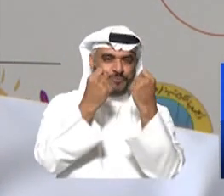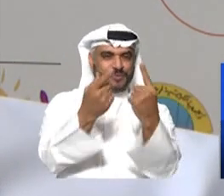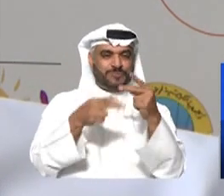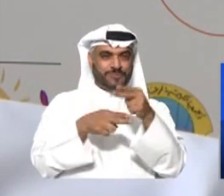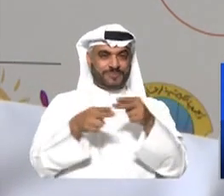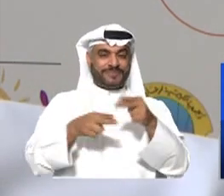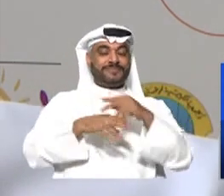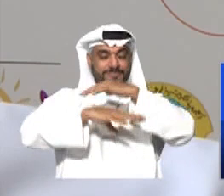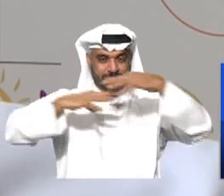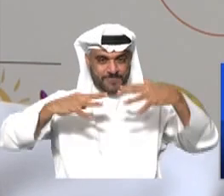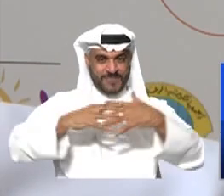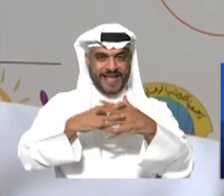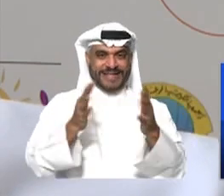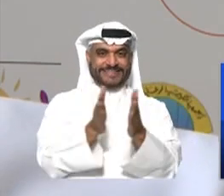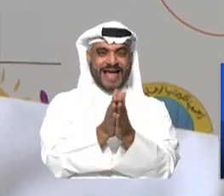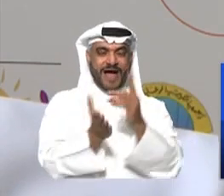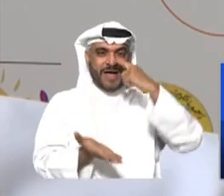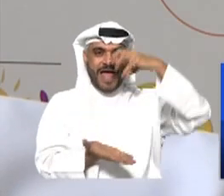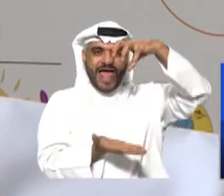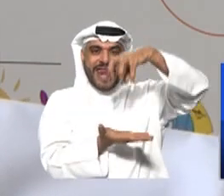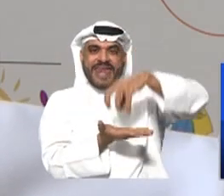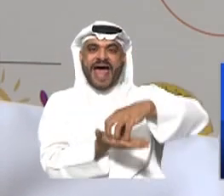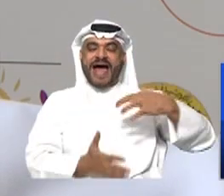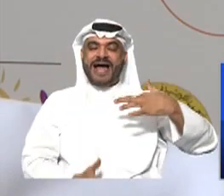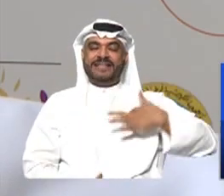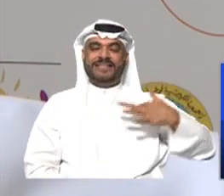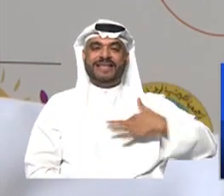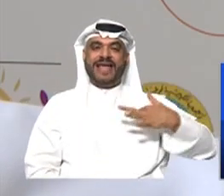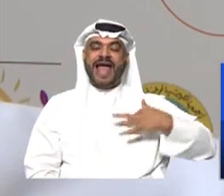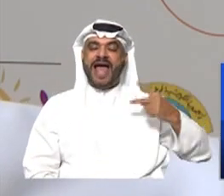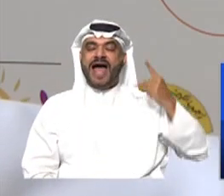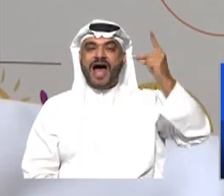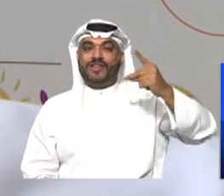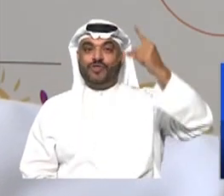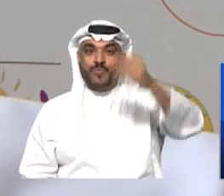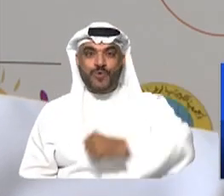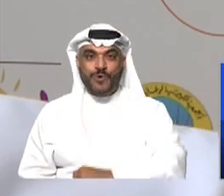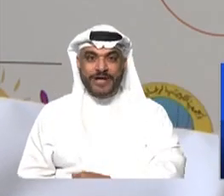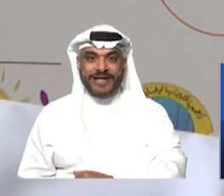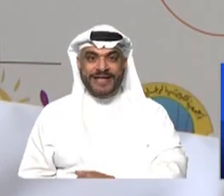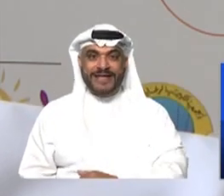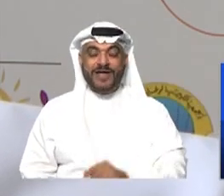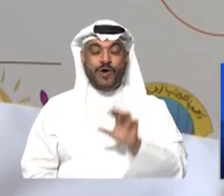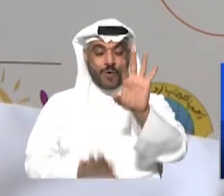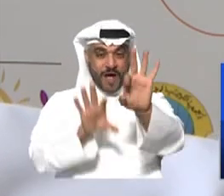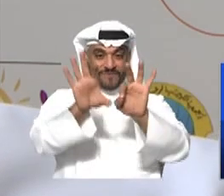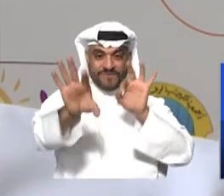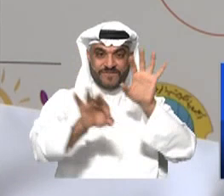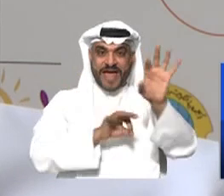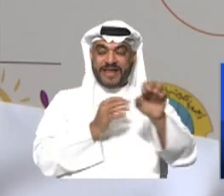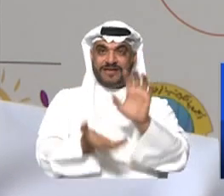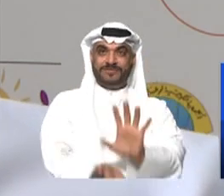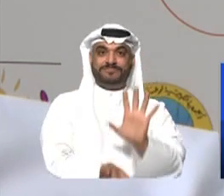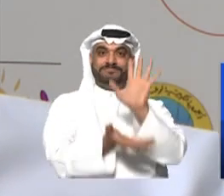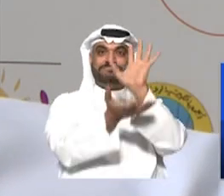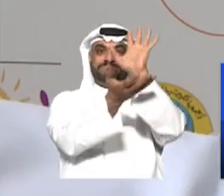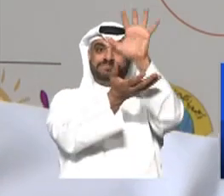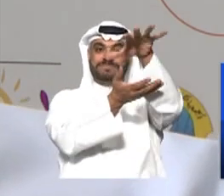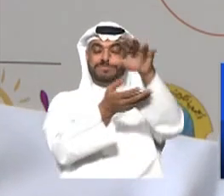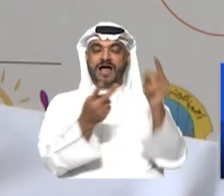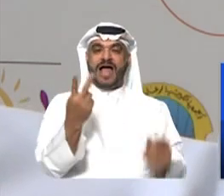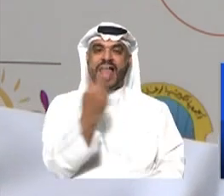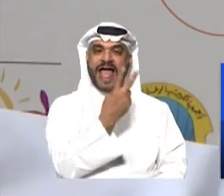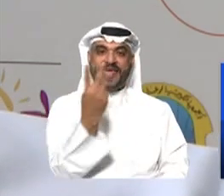بالتعاون مع نادي الطموح لفريق كره السله شباب وتنقسم الى قسمين